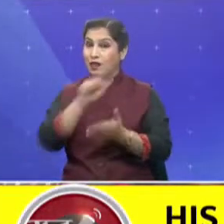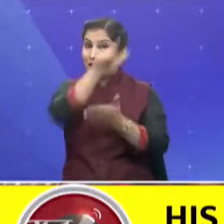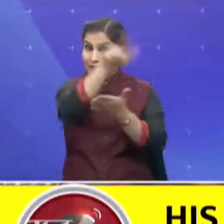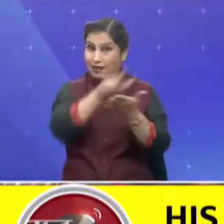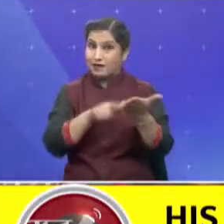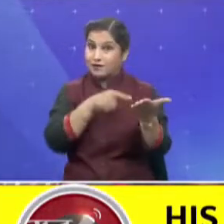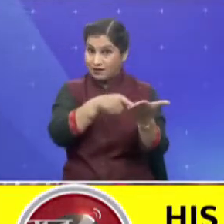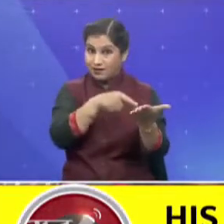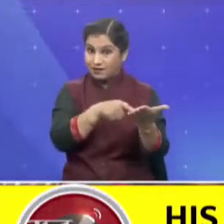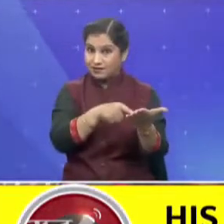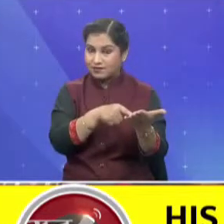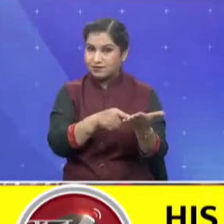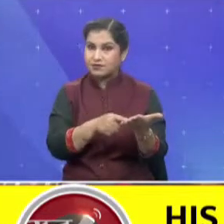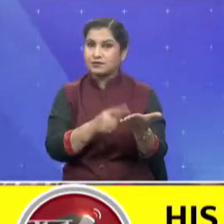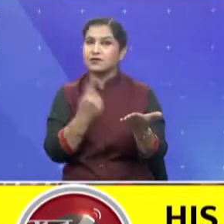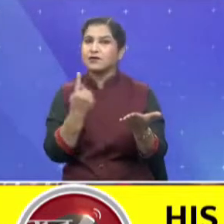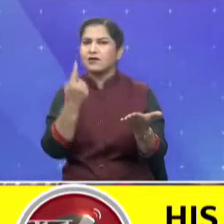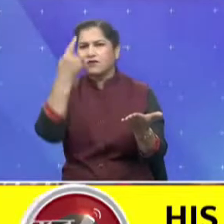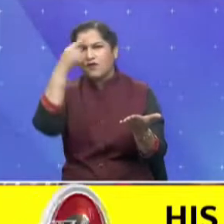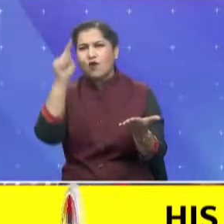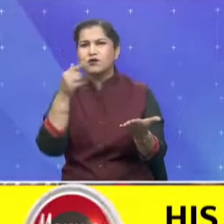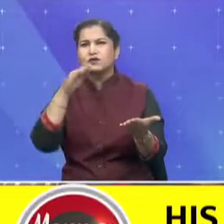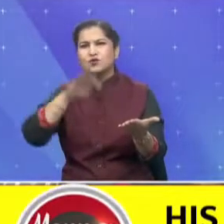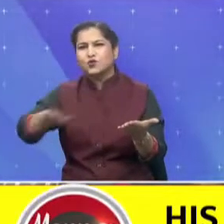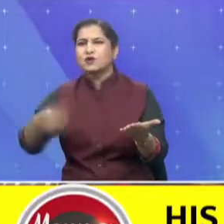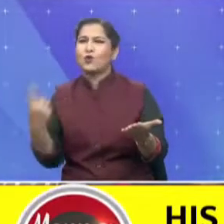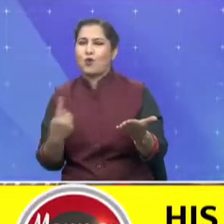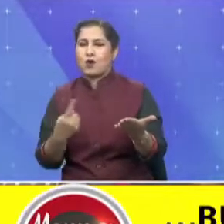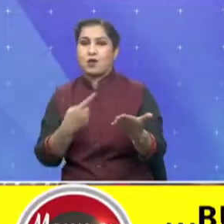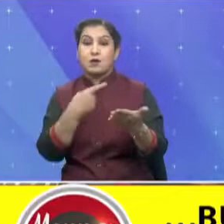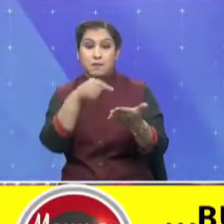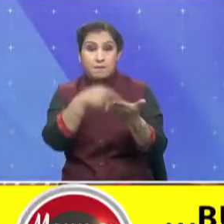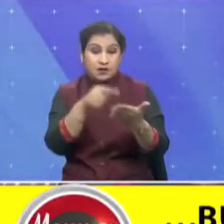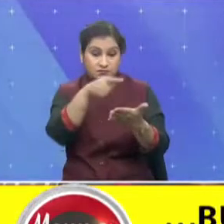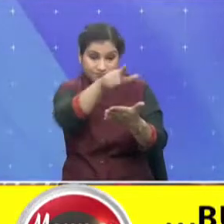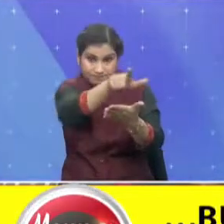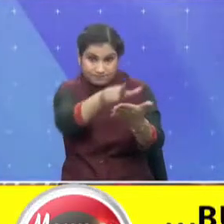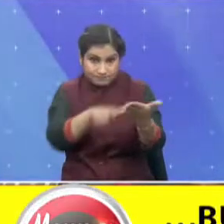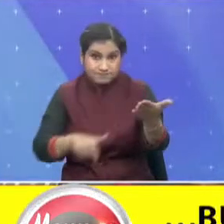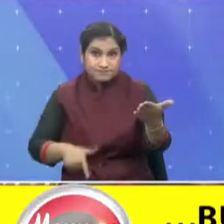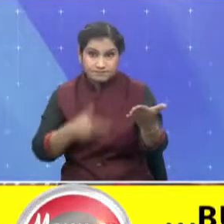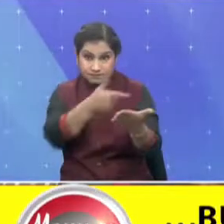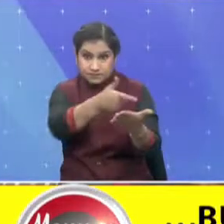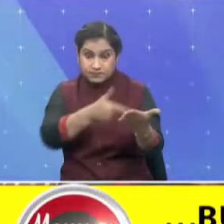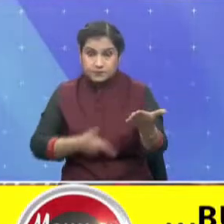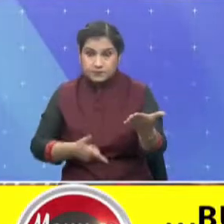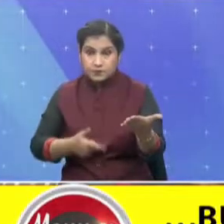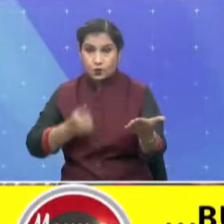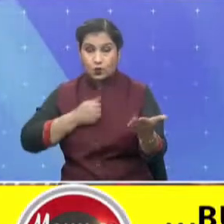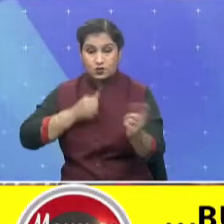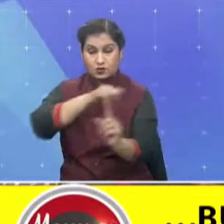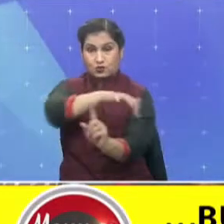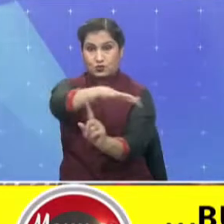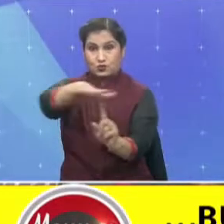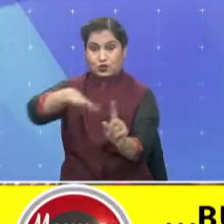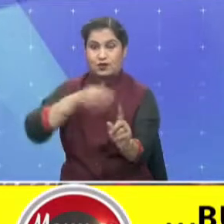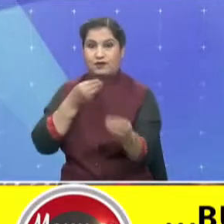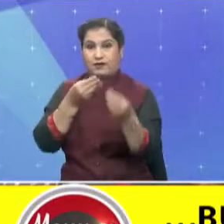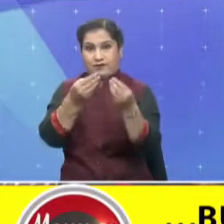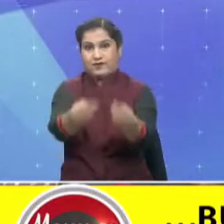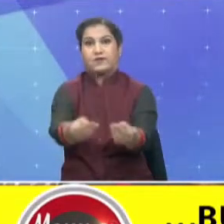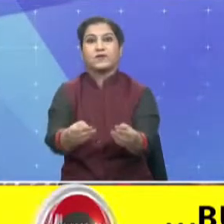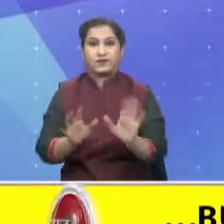ही केवल स्टूडेंट से बात करता हो, लेकिन उन्होंने हमारे पूरे समाज को संदेश दिया